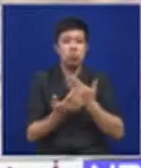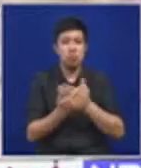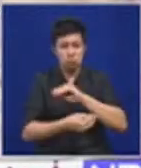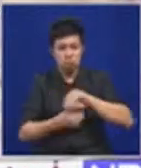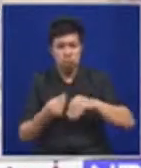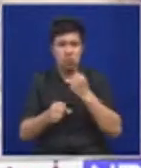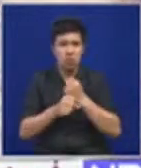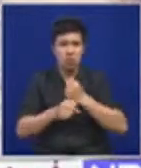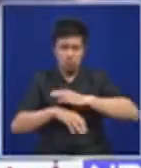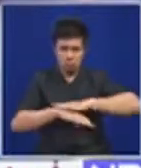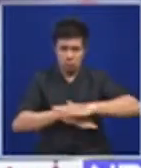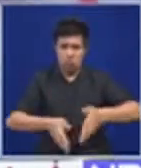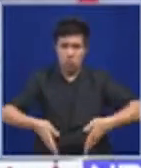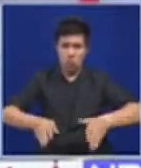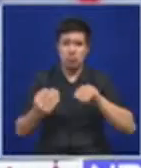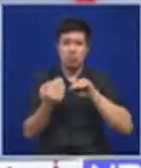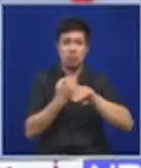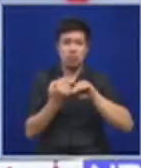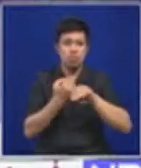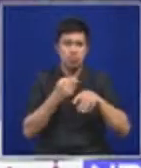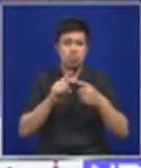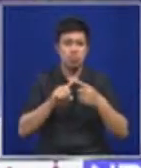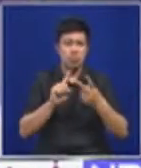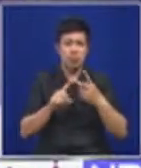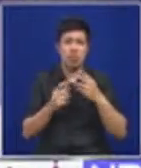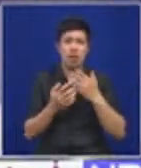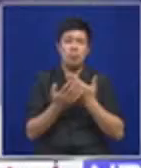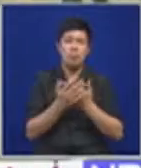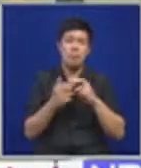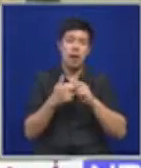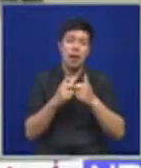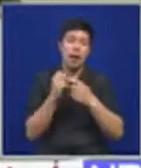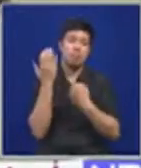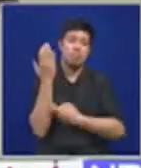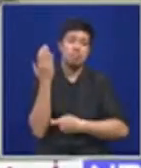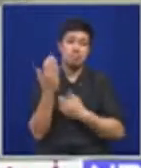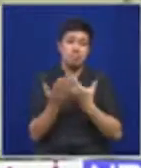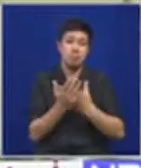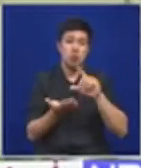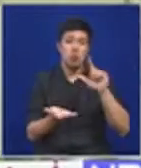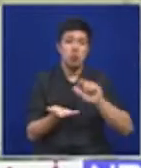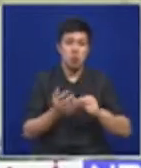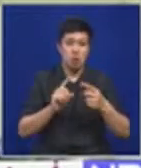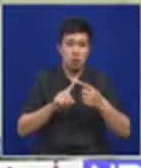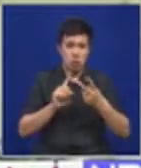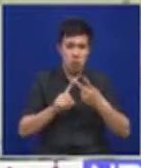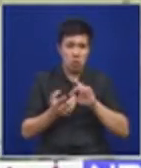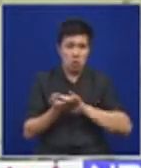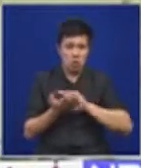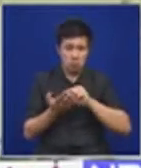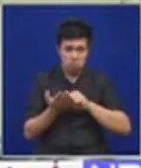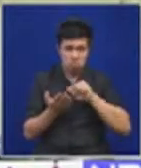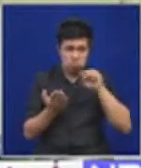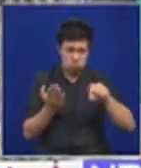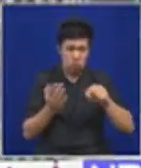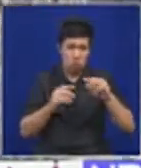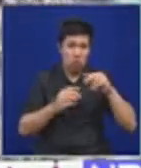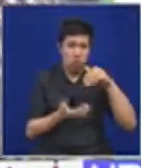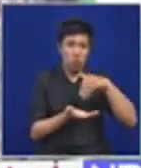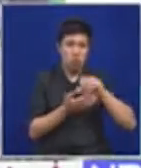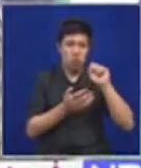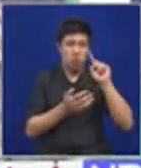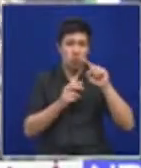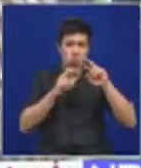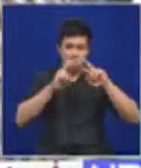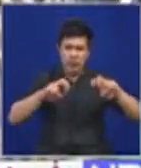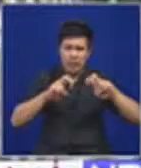นการผลิตยางปูพื้นถนนทั้งยังช่วยลดปัญหาราคายางพาราที่ตกต่ำจากนั้นนะครับได้เดินทางไปที่ศูนย์วิจัยยางอำเภอสนามชั